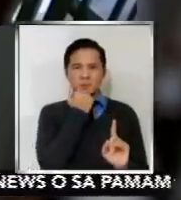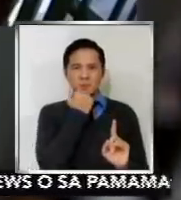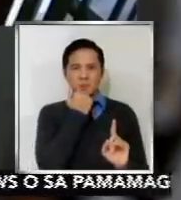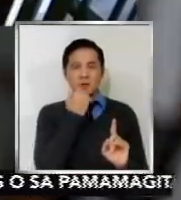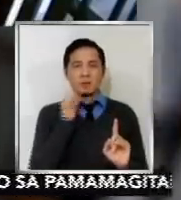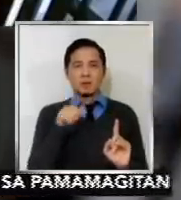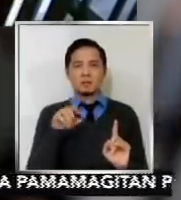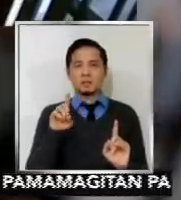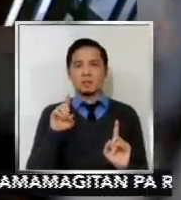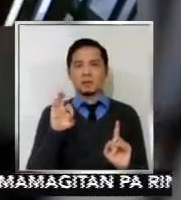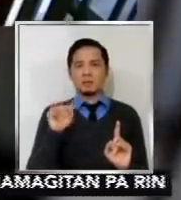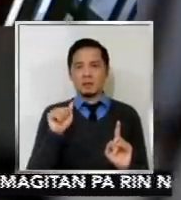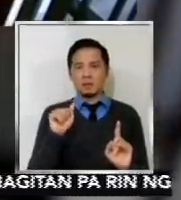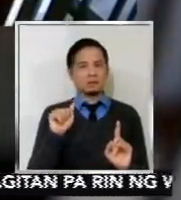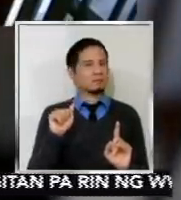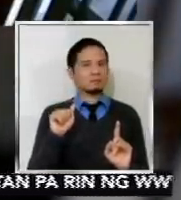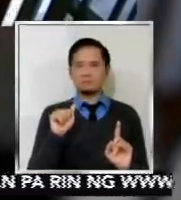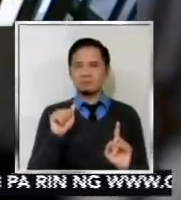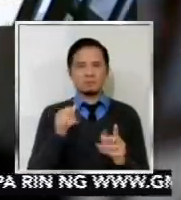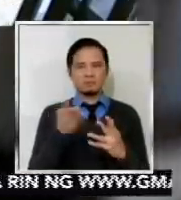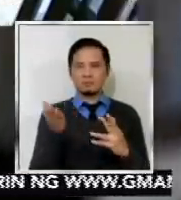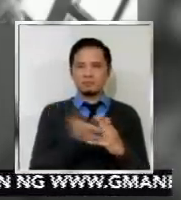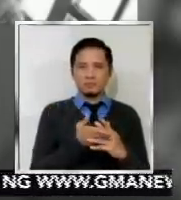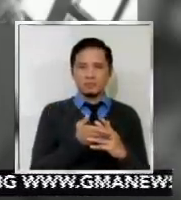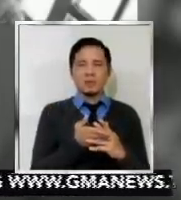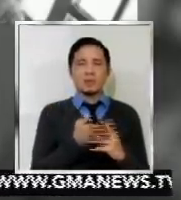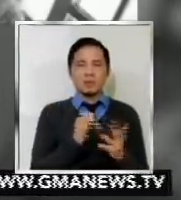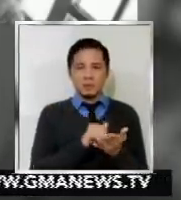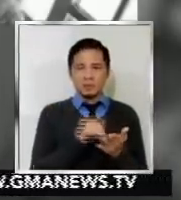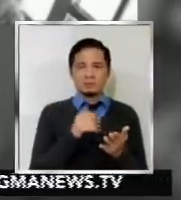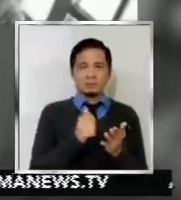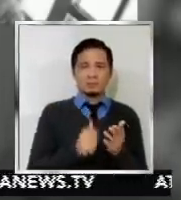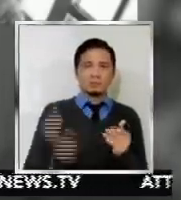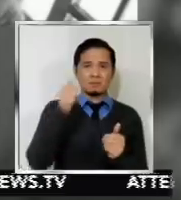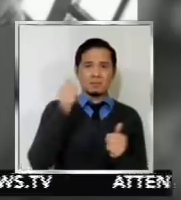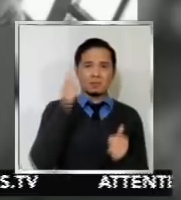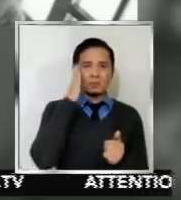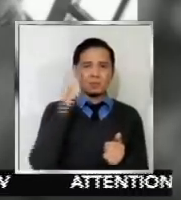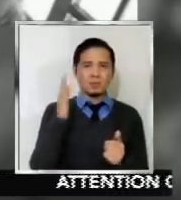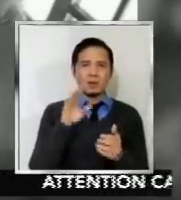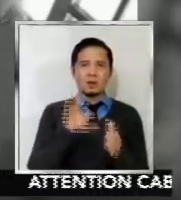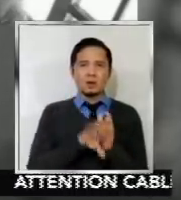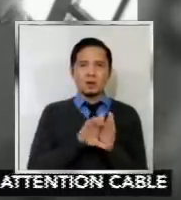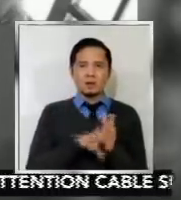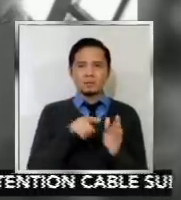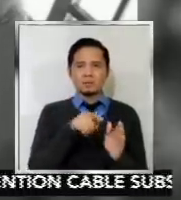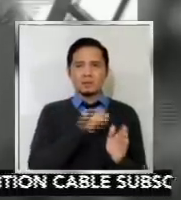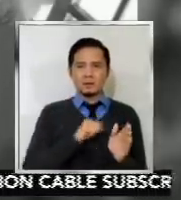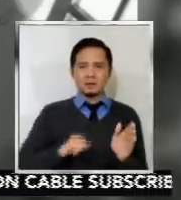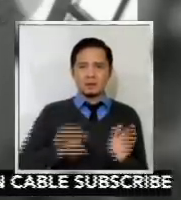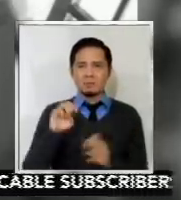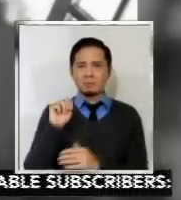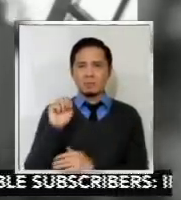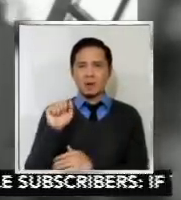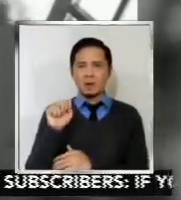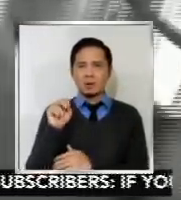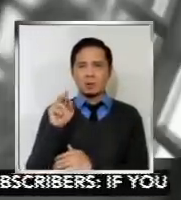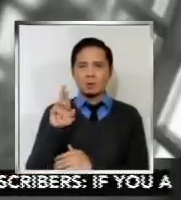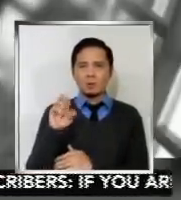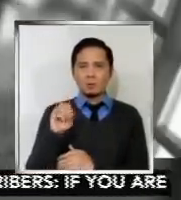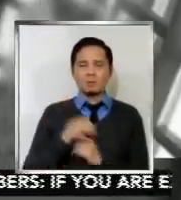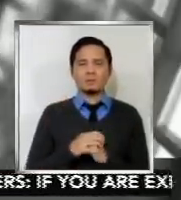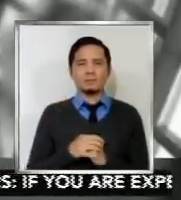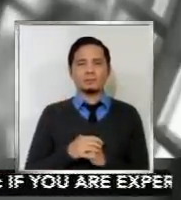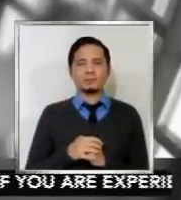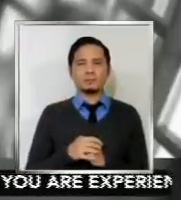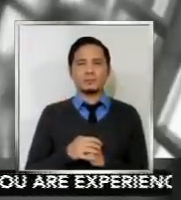na patawan ng nararapat na kasong administratibo o kasong kriminal si Ambassador Mauro. Sabi ni Foreign Affairs Secretary Teddy Boy